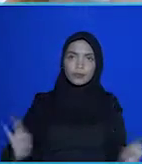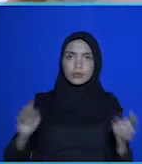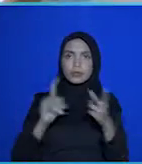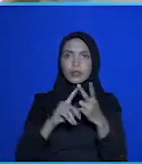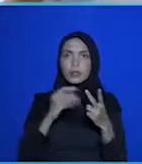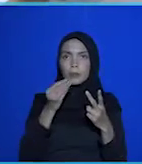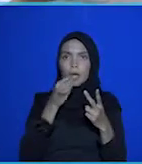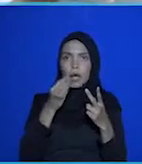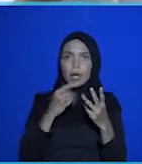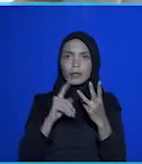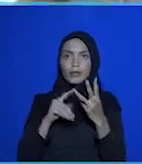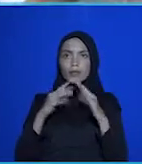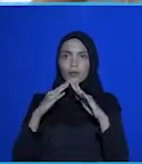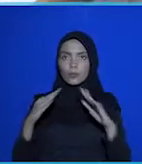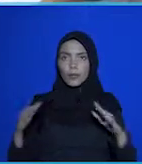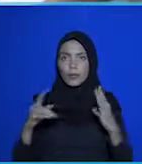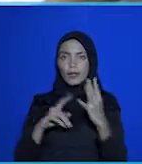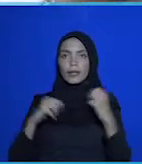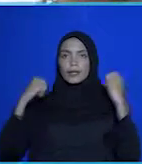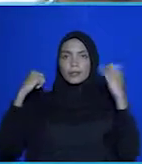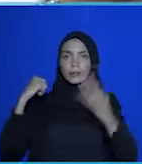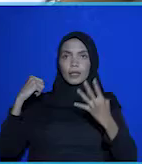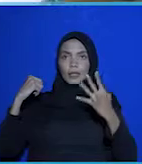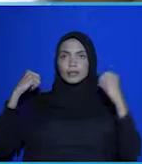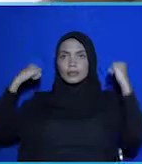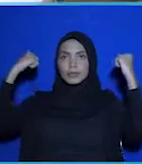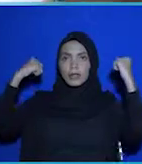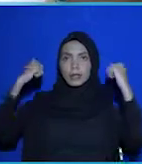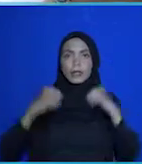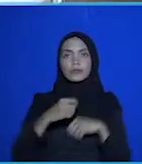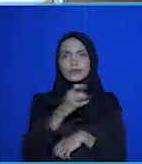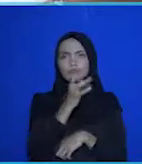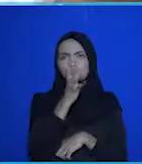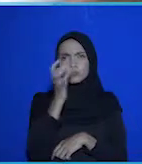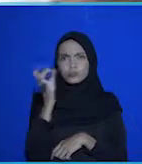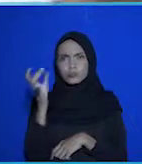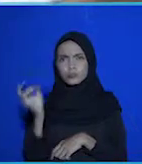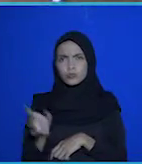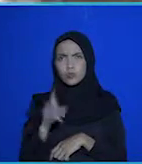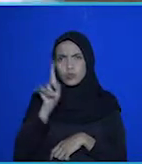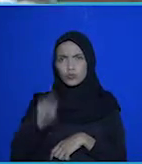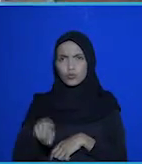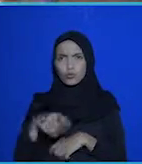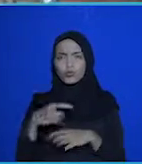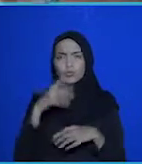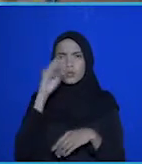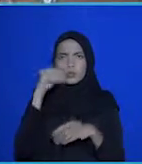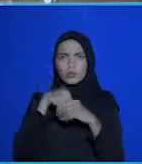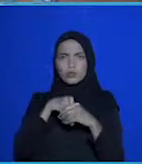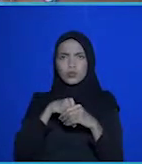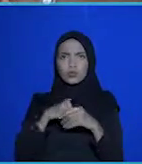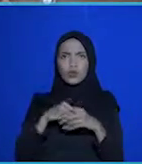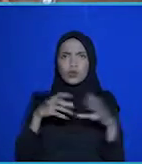bersih, sanitasi, permakanan, hunian, kesehatan, ya, dan lain-lain yang